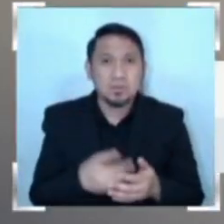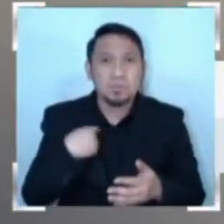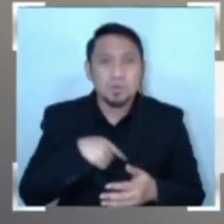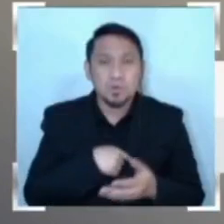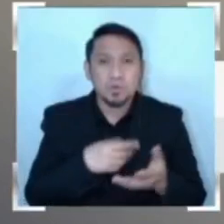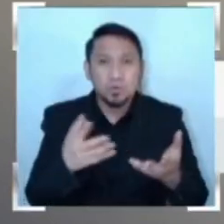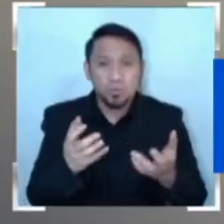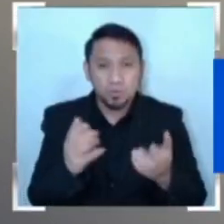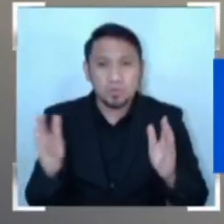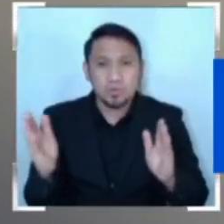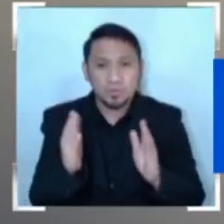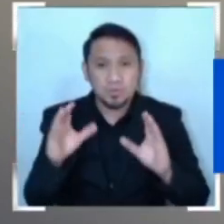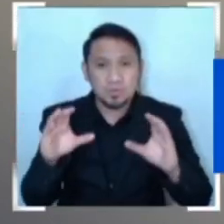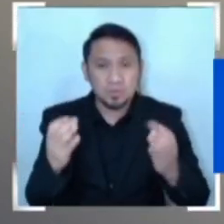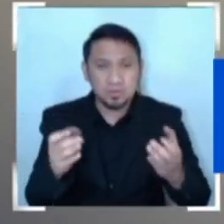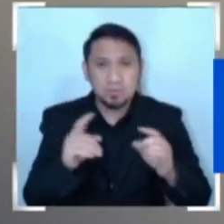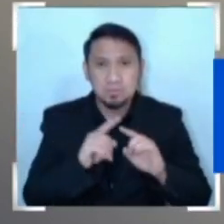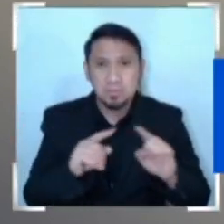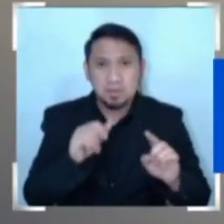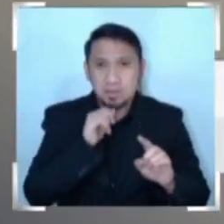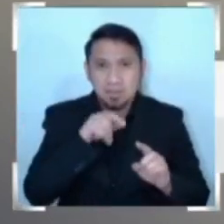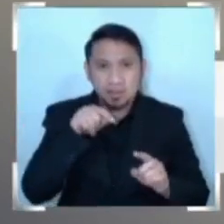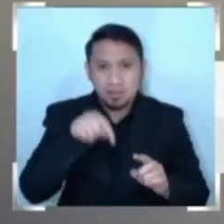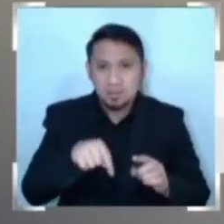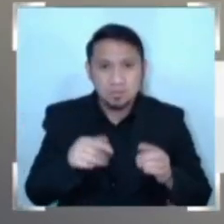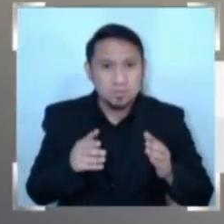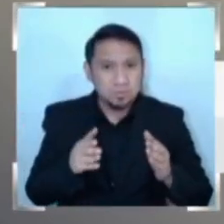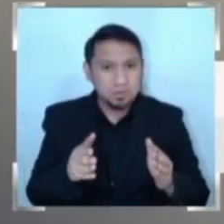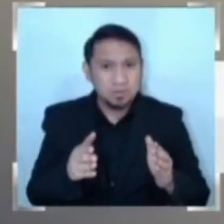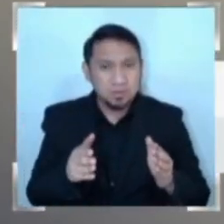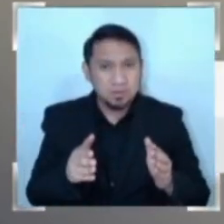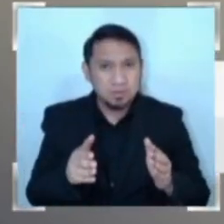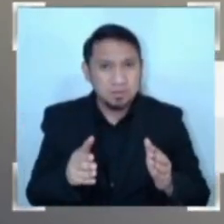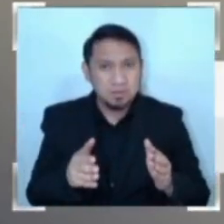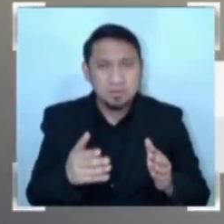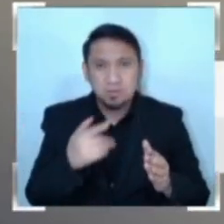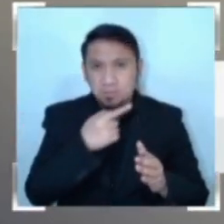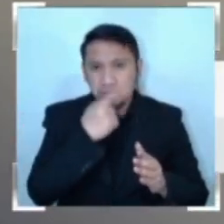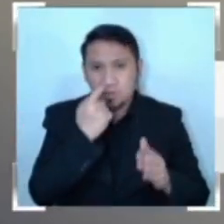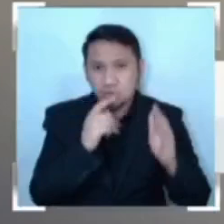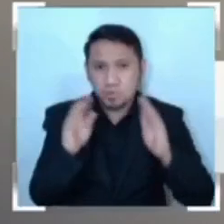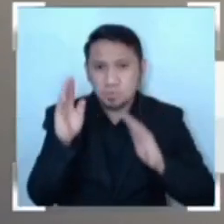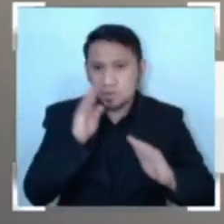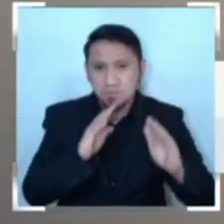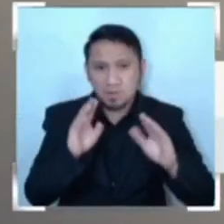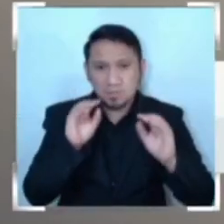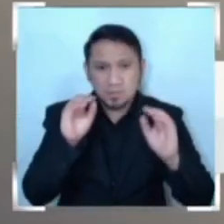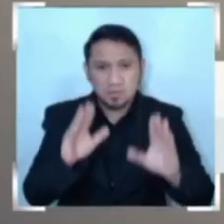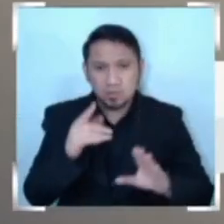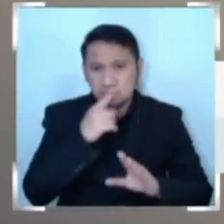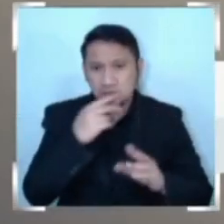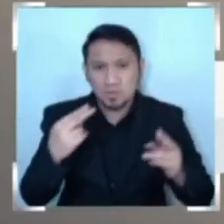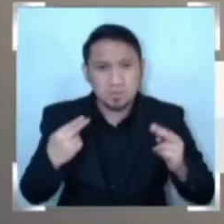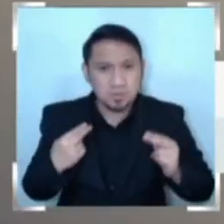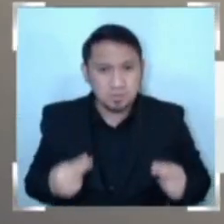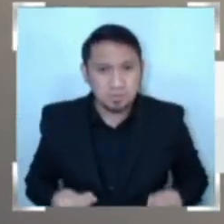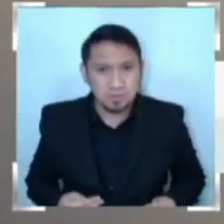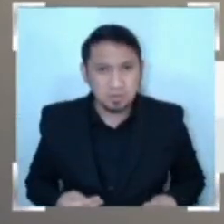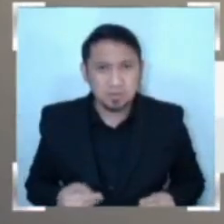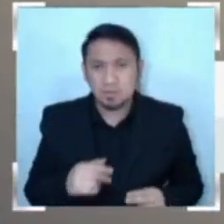face-to-face class. Pero hindi po sa ganitong paraan. Nangangamba pa rin po yung mga teachers in terms of health.